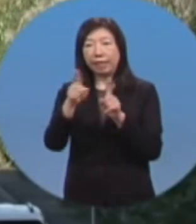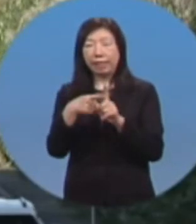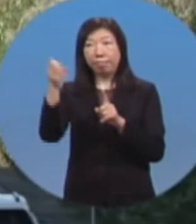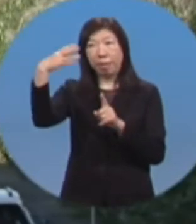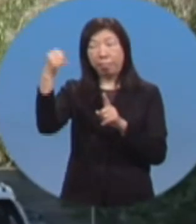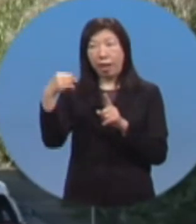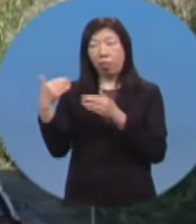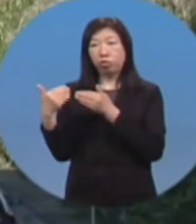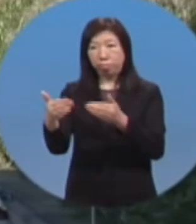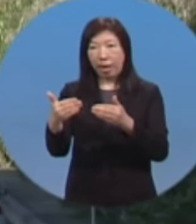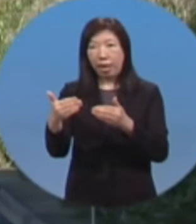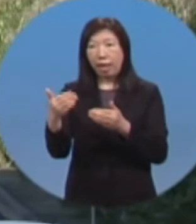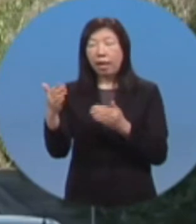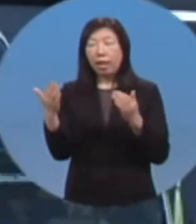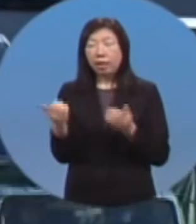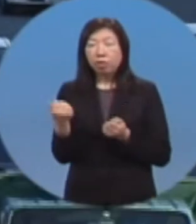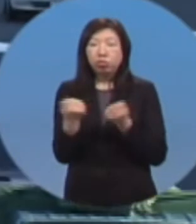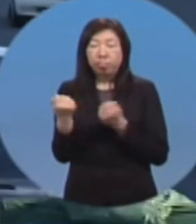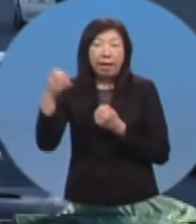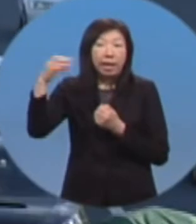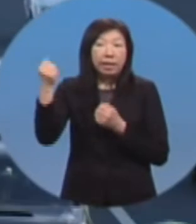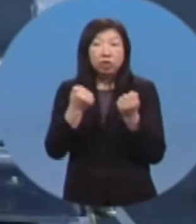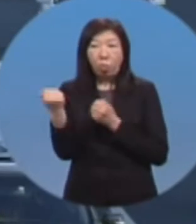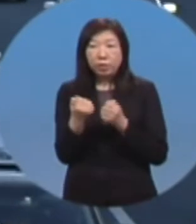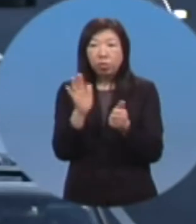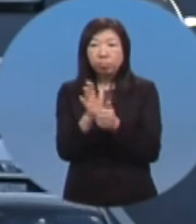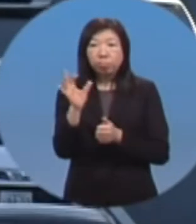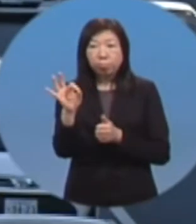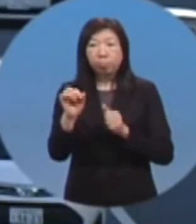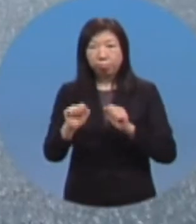庭用の電気自動車などの導入に対して助成を行います。